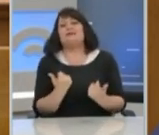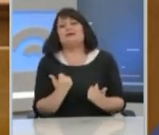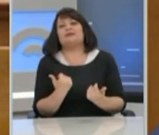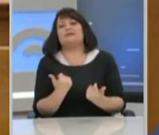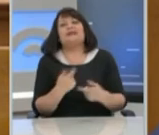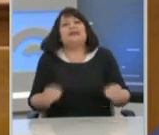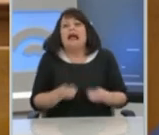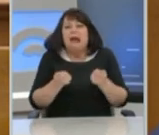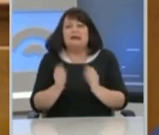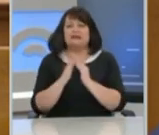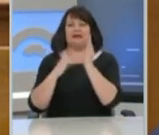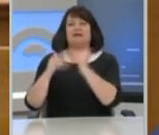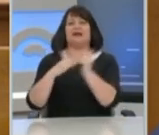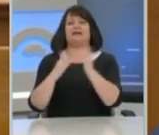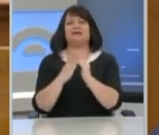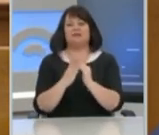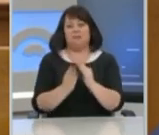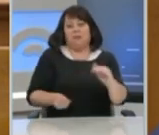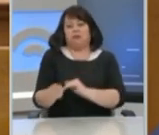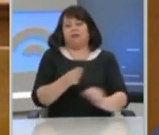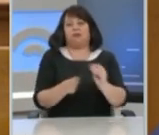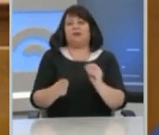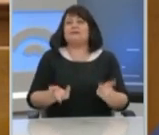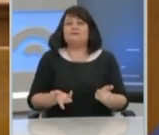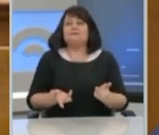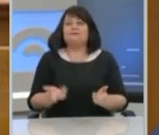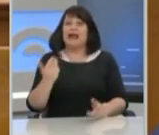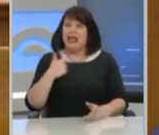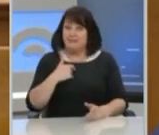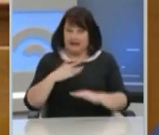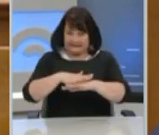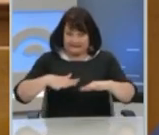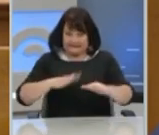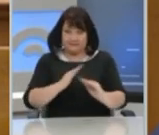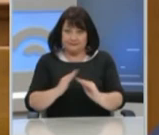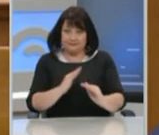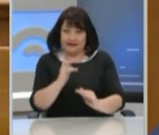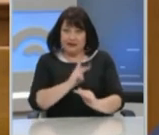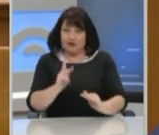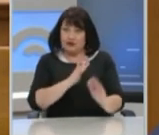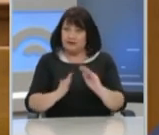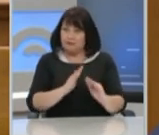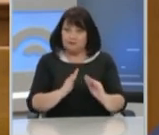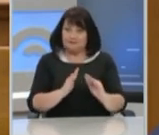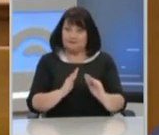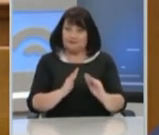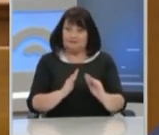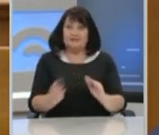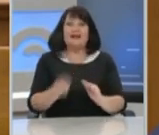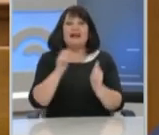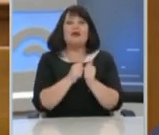Εμείς όμως δεν φτιάχνουμε δίκτυ κοινωνικής προστασίας, όπως είναι η αντίληψη